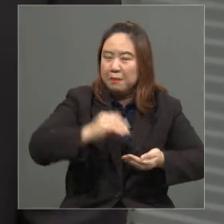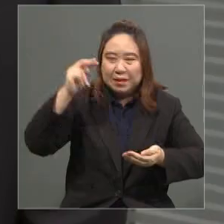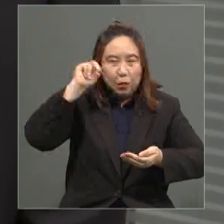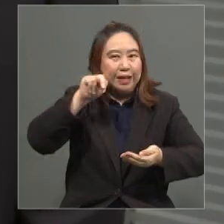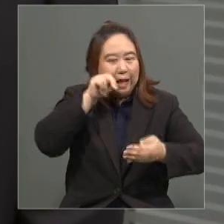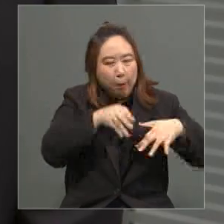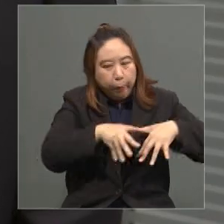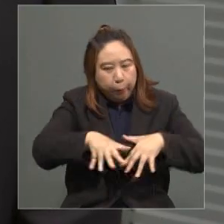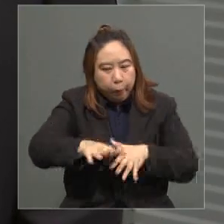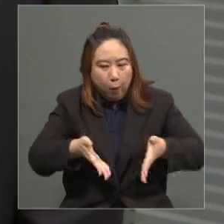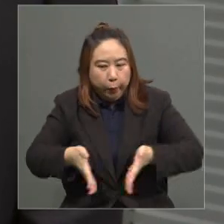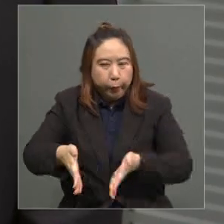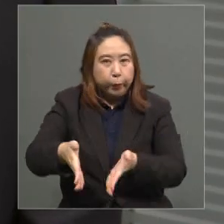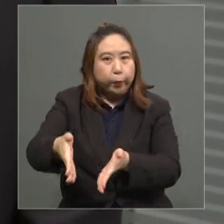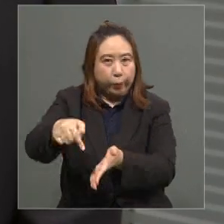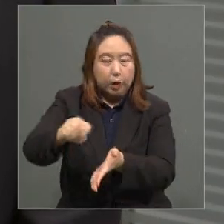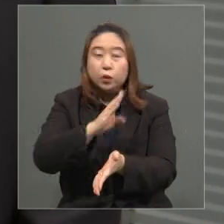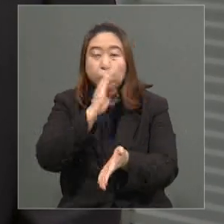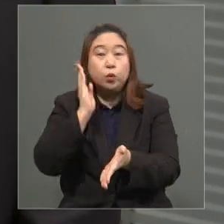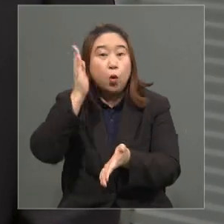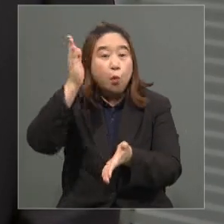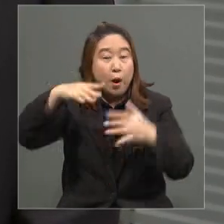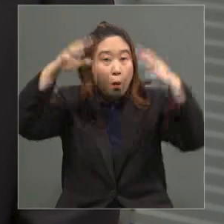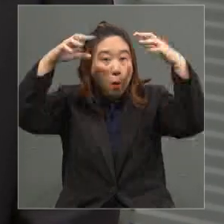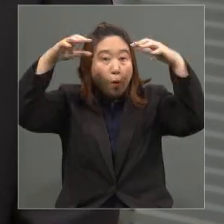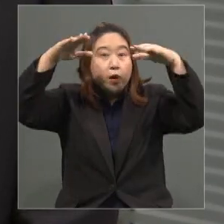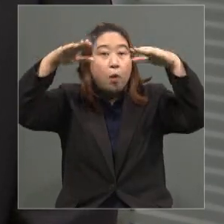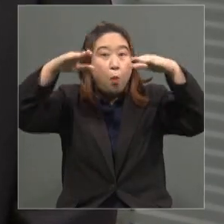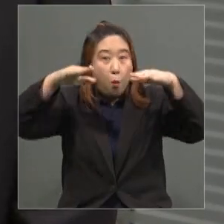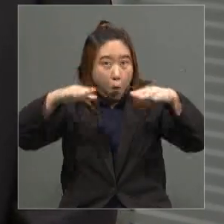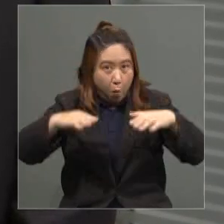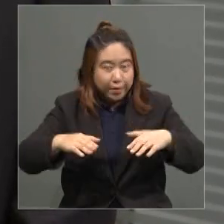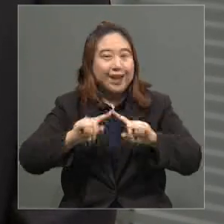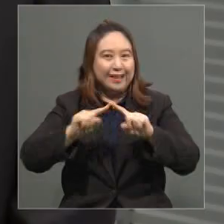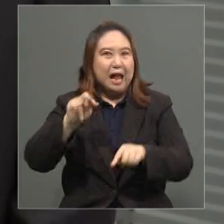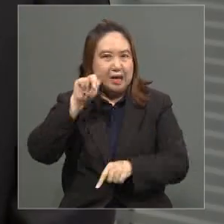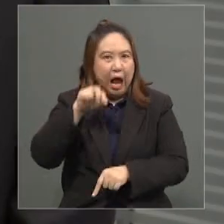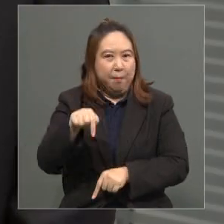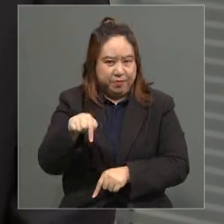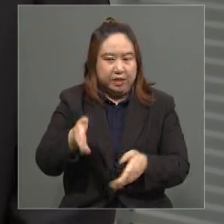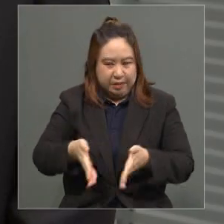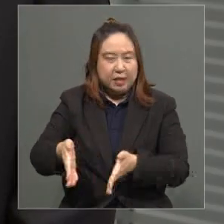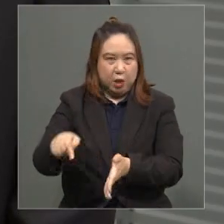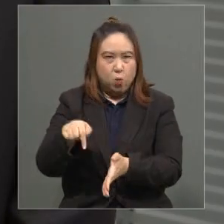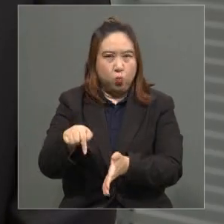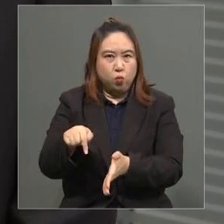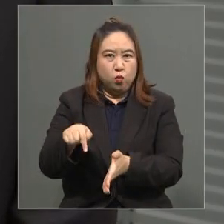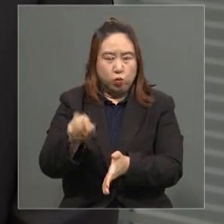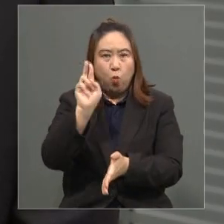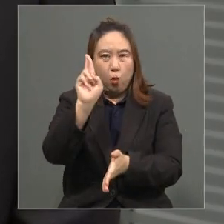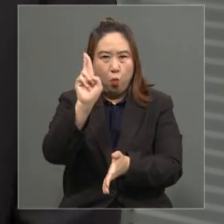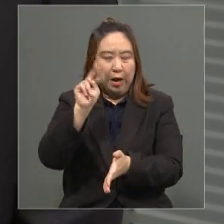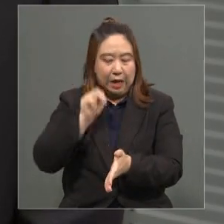นถึแม้จะไม่มฝนแล้ว ก็ตามปริมานน้ำกยัคงมีไหลอยู่ในรูปน้ำญังต้ไป dependsp